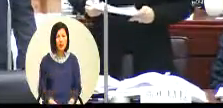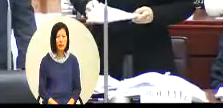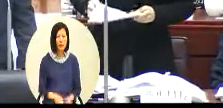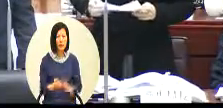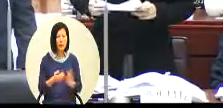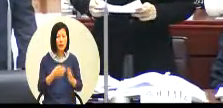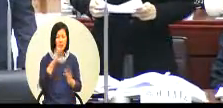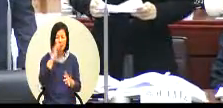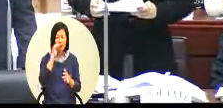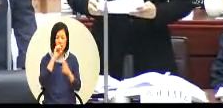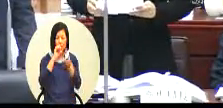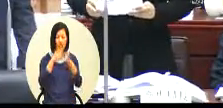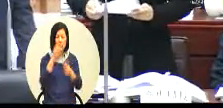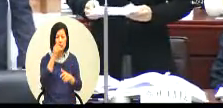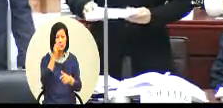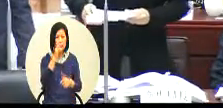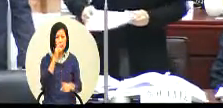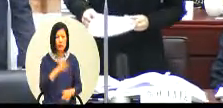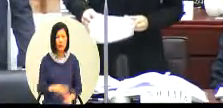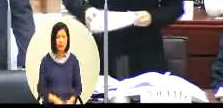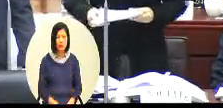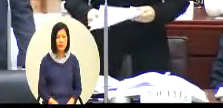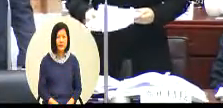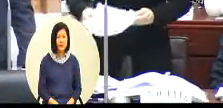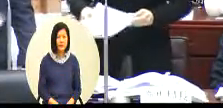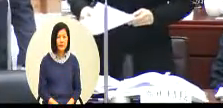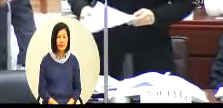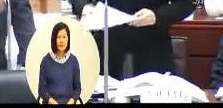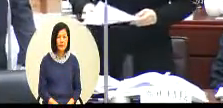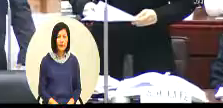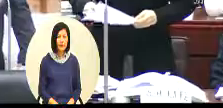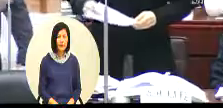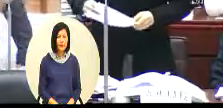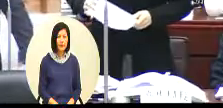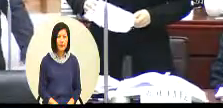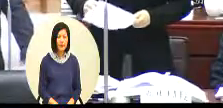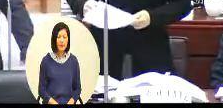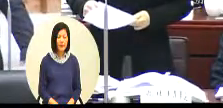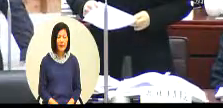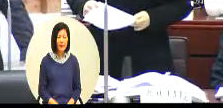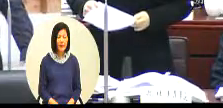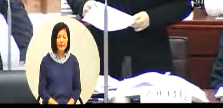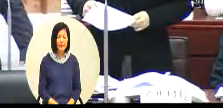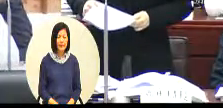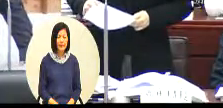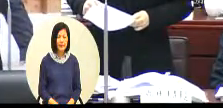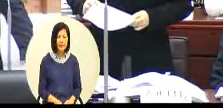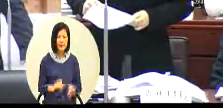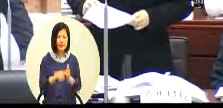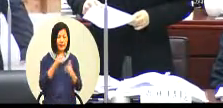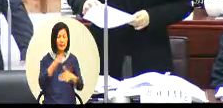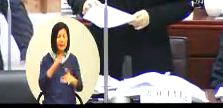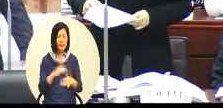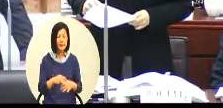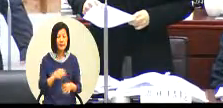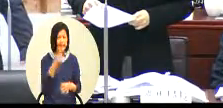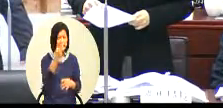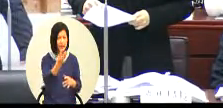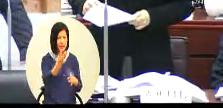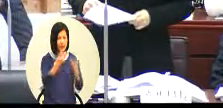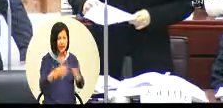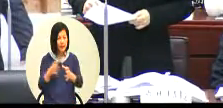复错误了啊，那个 答非所问嘛。 对，抱歉。 那另外你这个时间有限，另外这三个点里